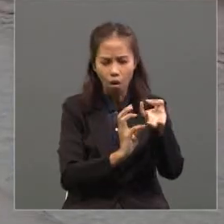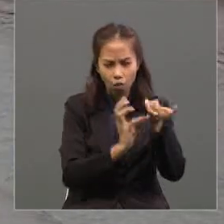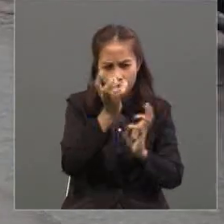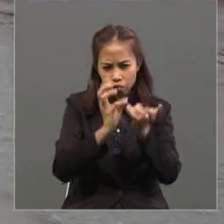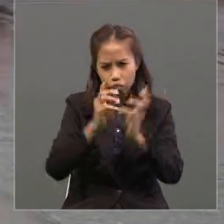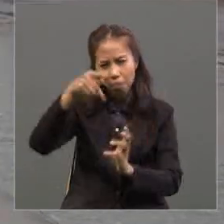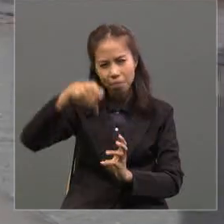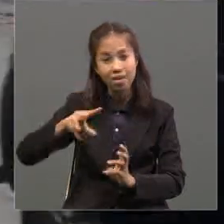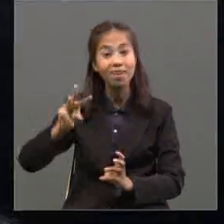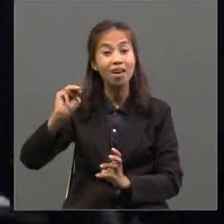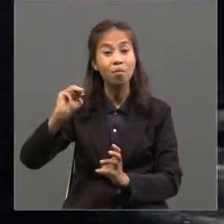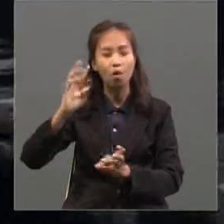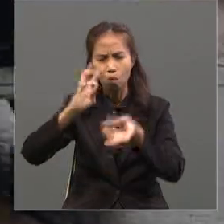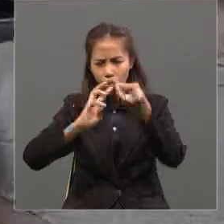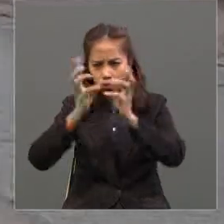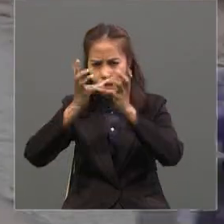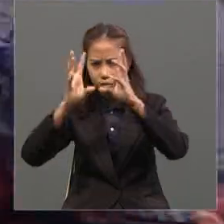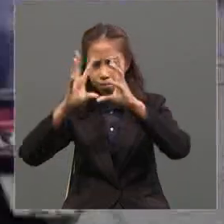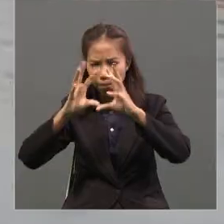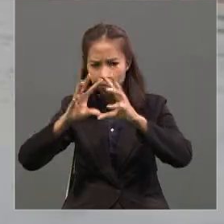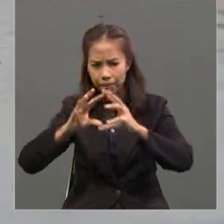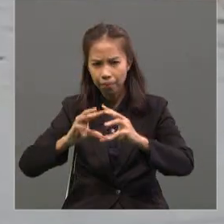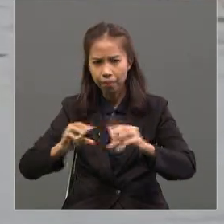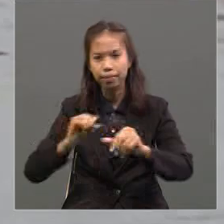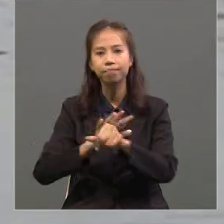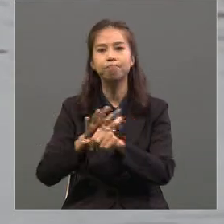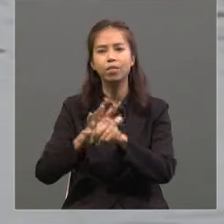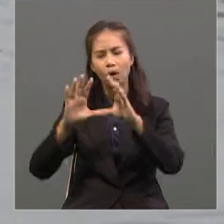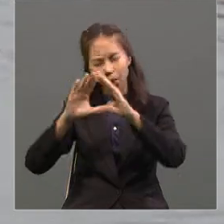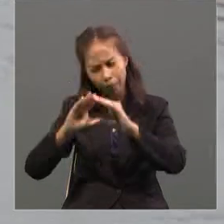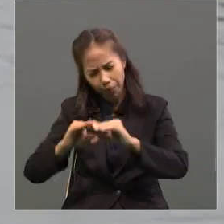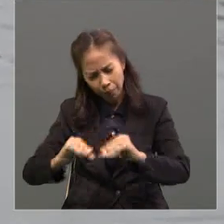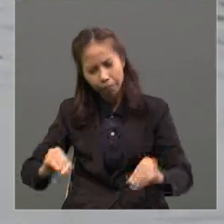นั้นเริ่มดีขึ้นการสะสมฝุ่นละอองหมอกควันจะอยู่ในเกณฑ์น้อยถึงปานกลางค่ะ